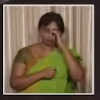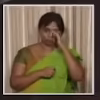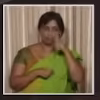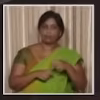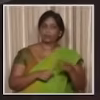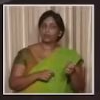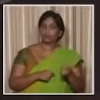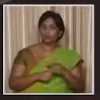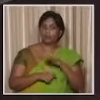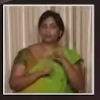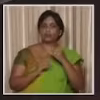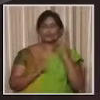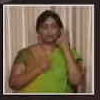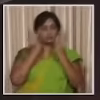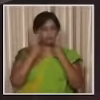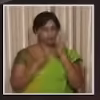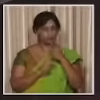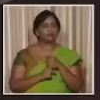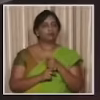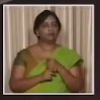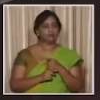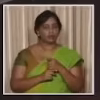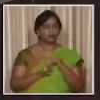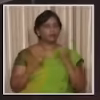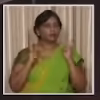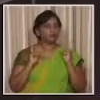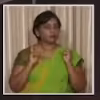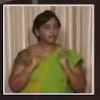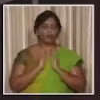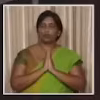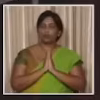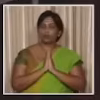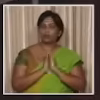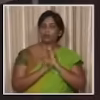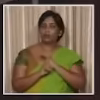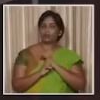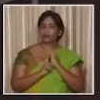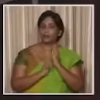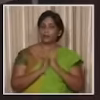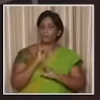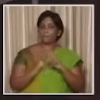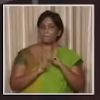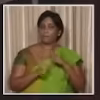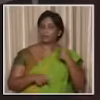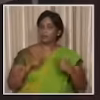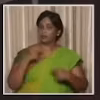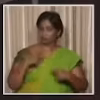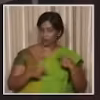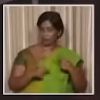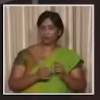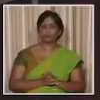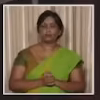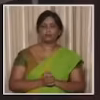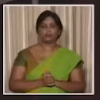අද දවසේ ඉදම් සංචාරක ක්‍රීඩා බුදුසාසන හා සංස්කෘතික අමාත්‍යාංශයේ විවාදය